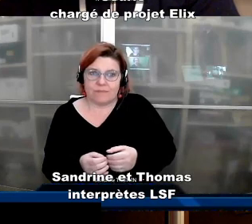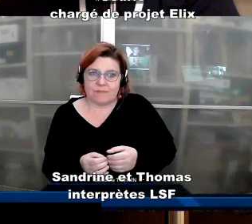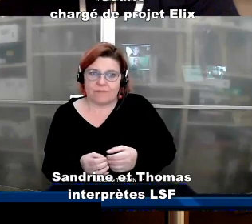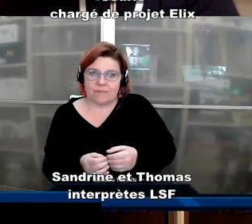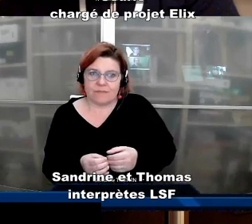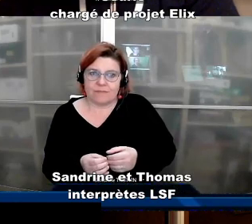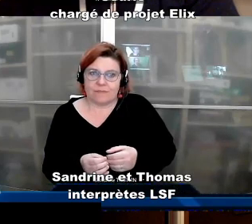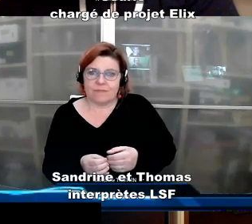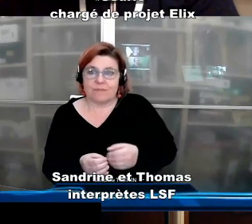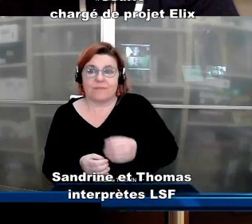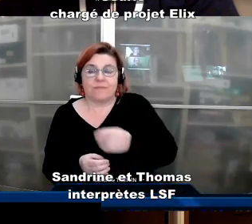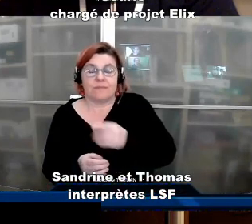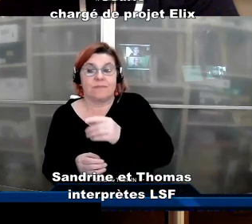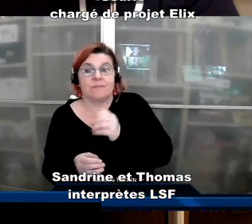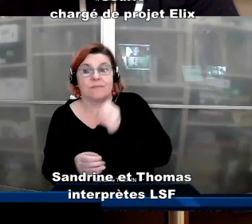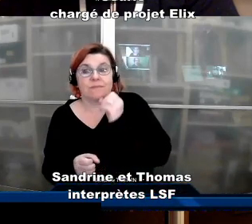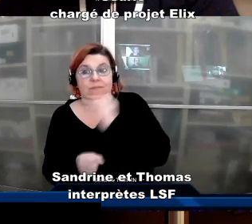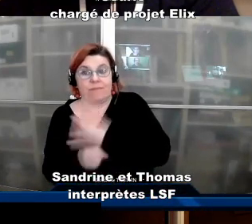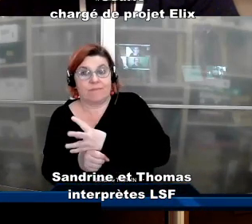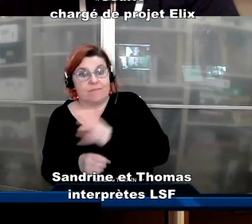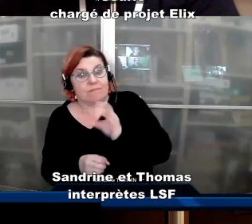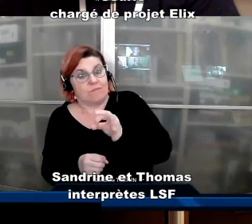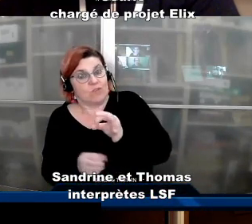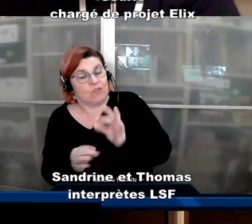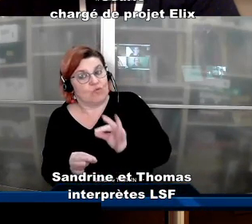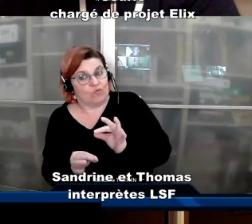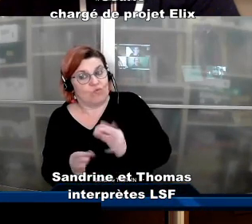Non mais tout à fait.